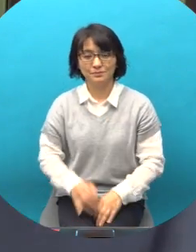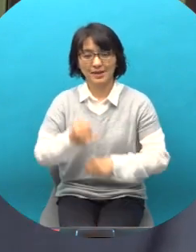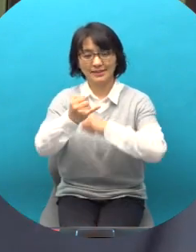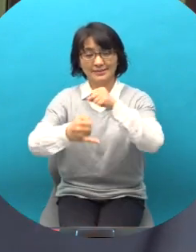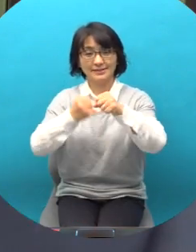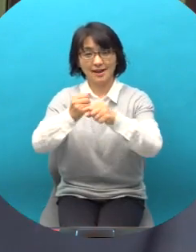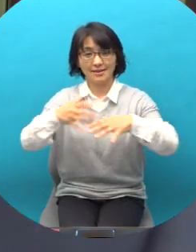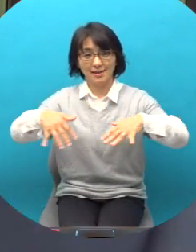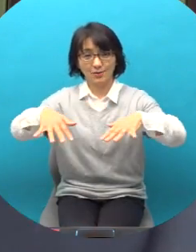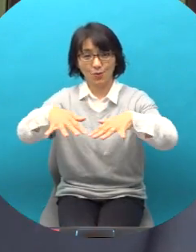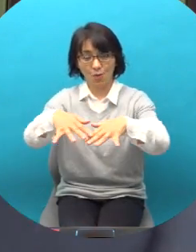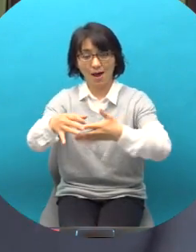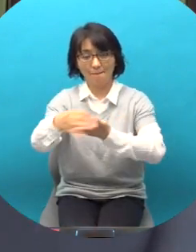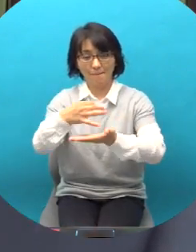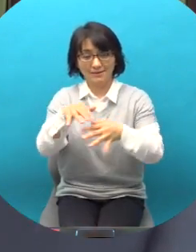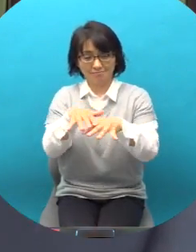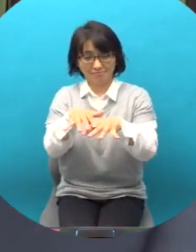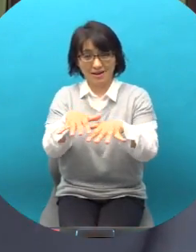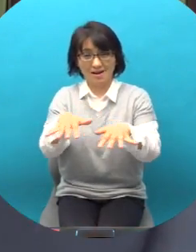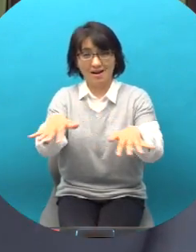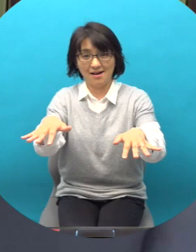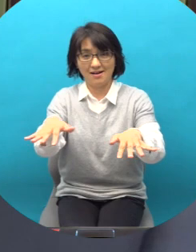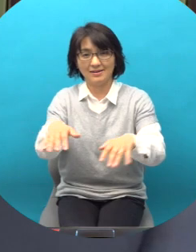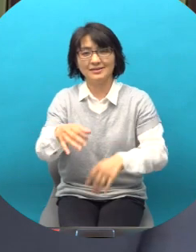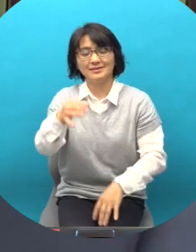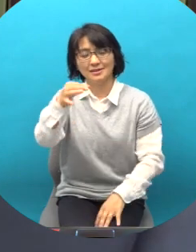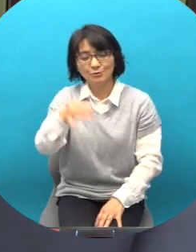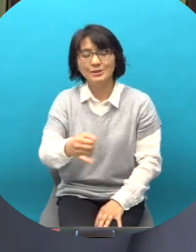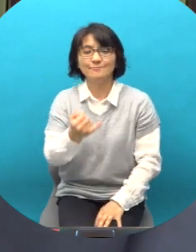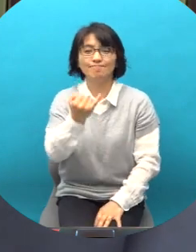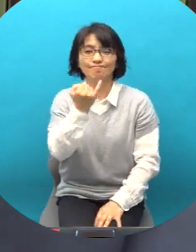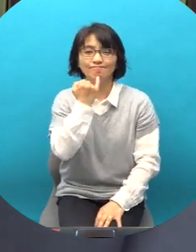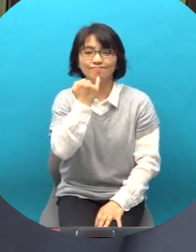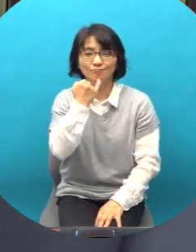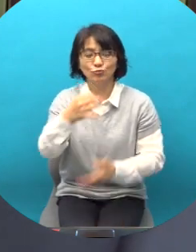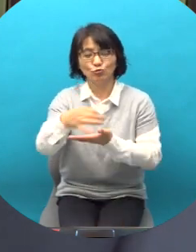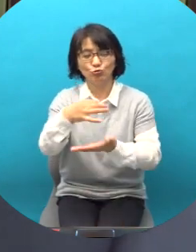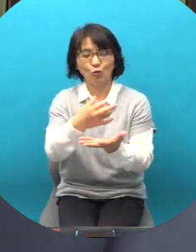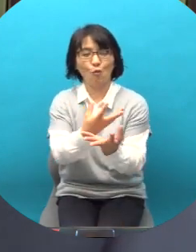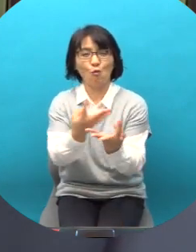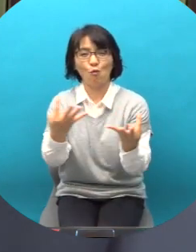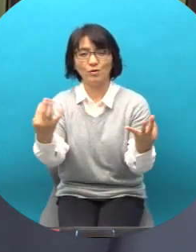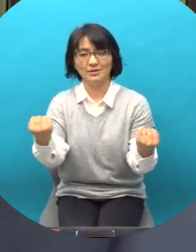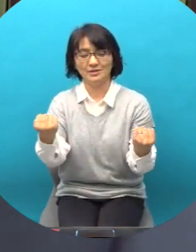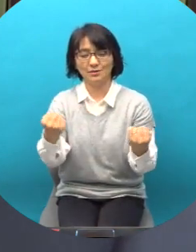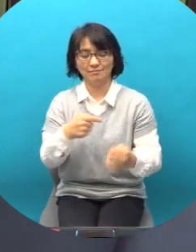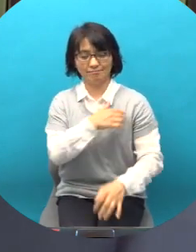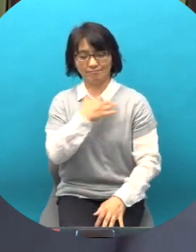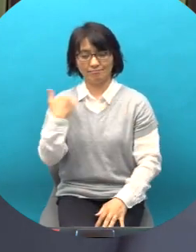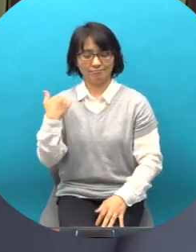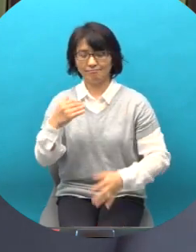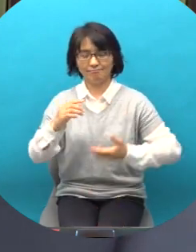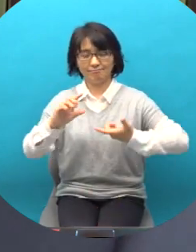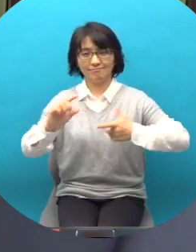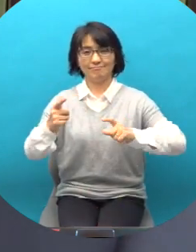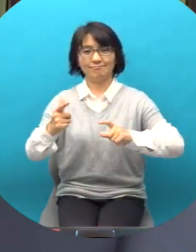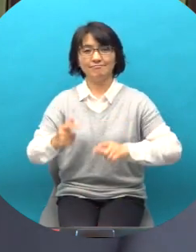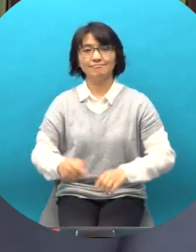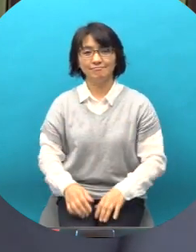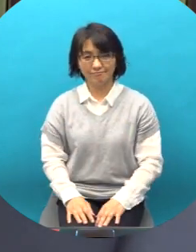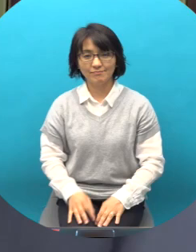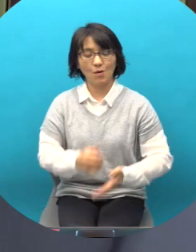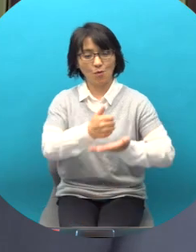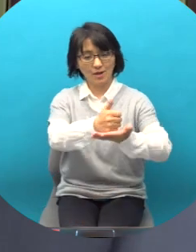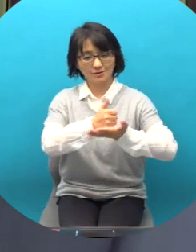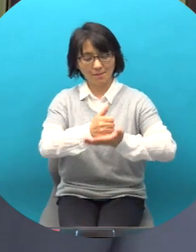ットはご承知のように、どの世界も乱戦乱売です。安かろう悪かろうばかりが多いんですけども、私どもの商品はそうではなく